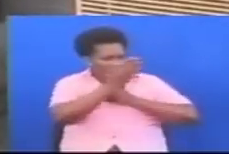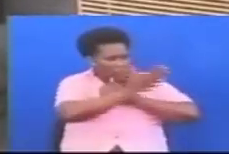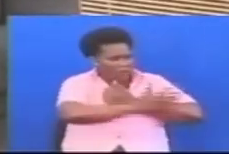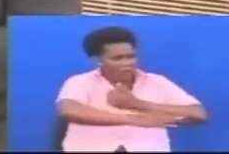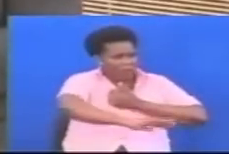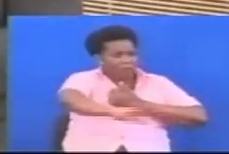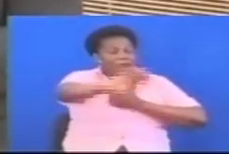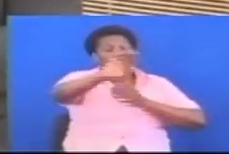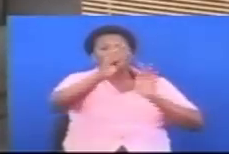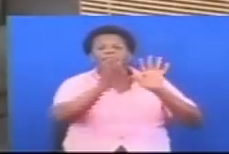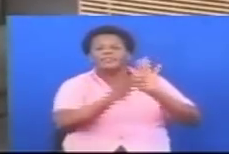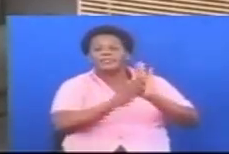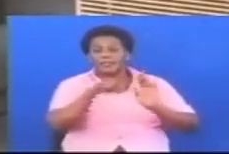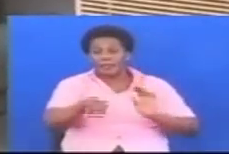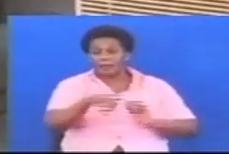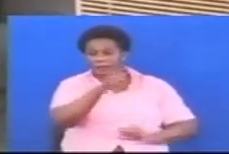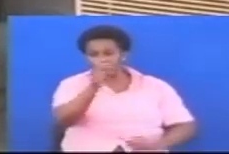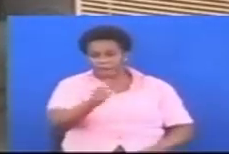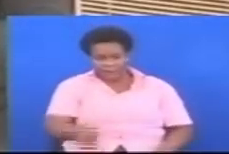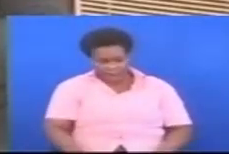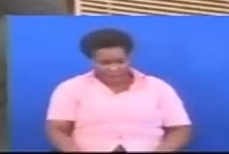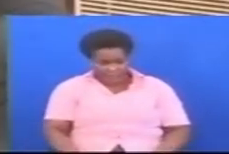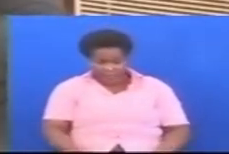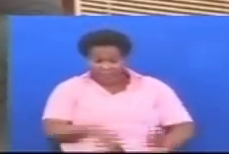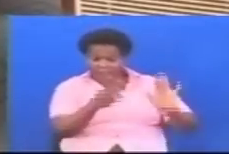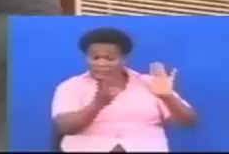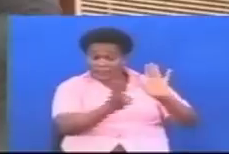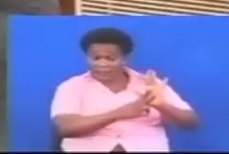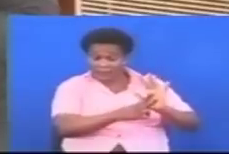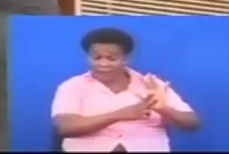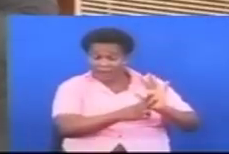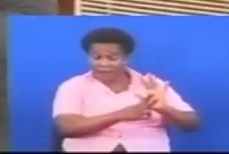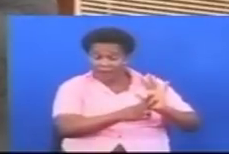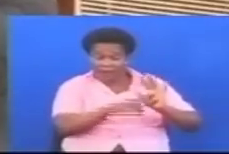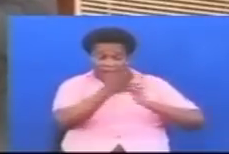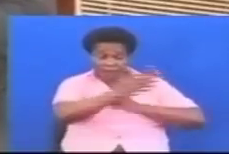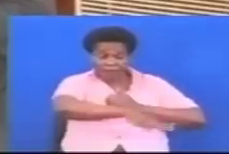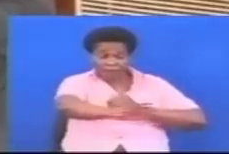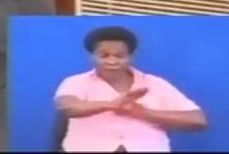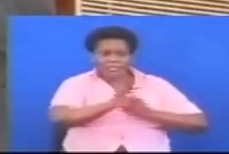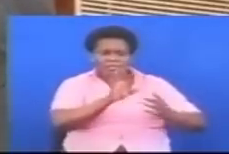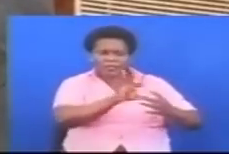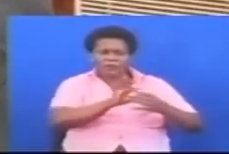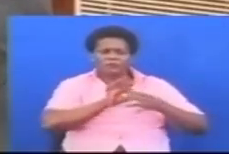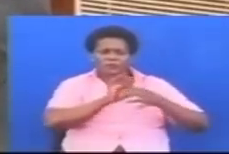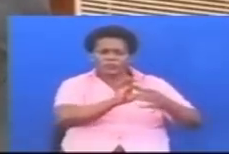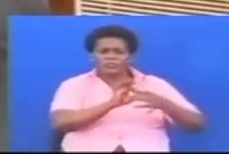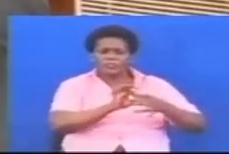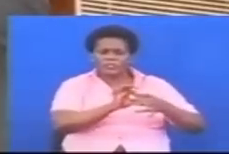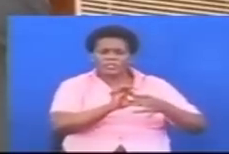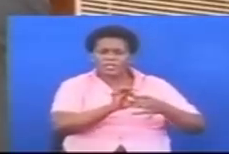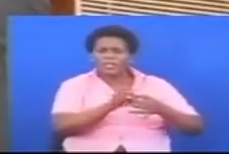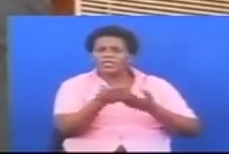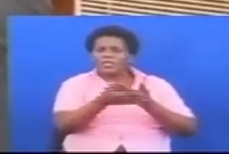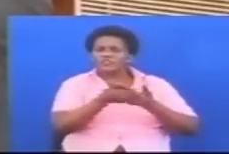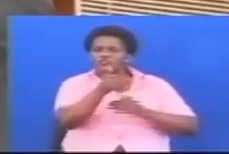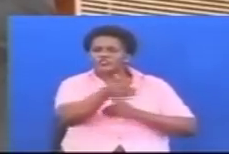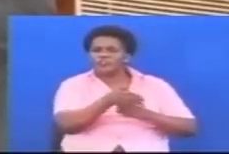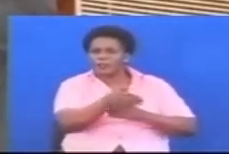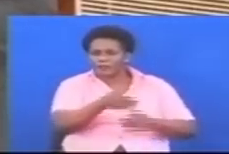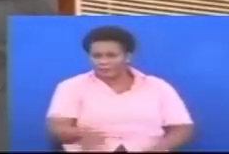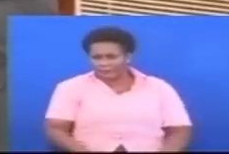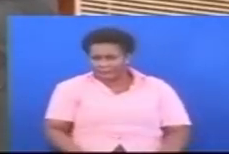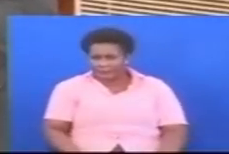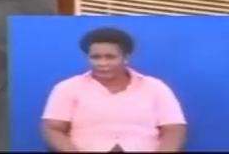yaliyopo nchini, ambapo saba kati ya hayo yanahusisha maji shirikishi katika nchi zetu jirani.